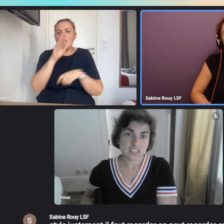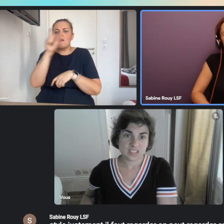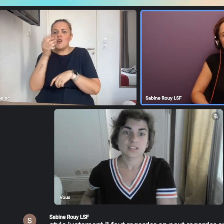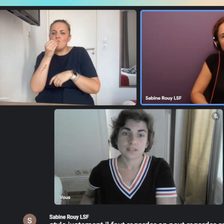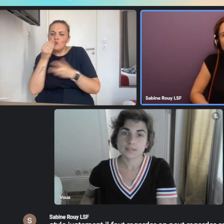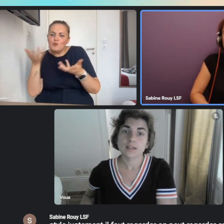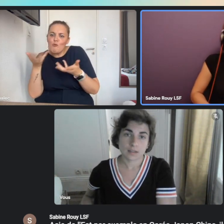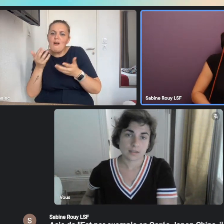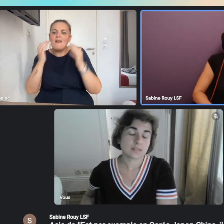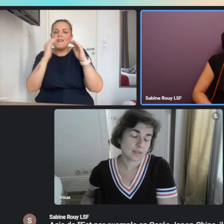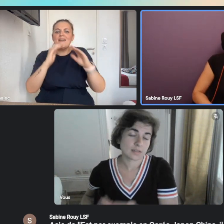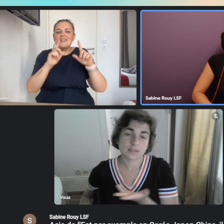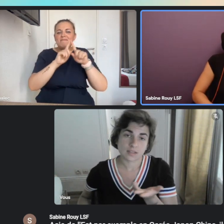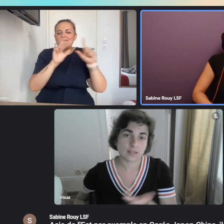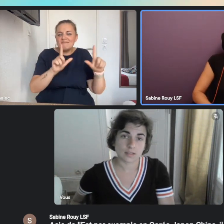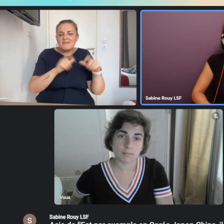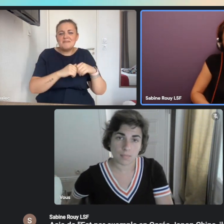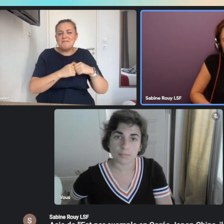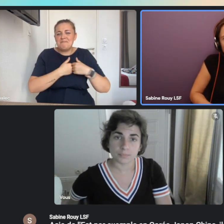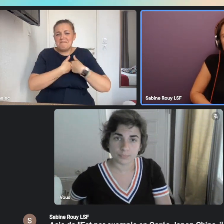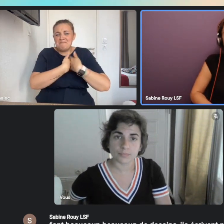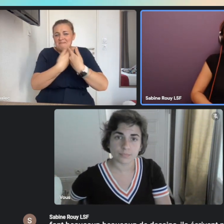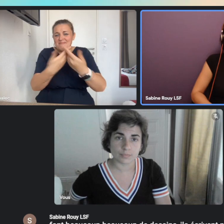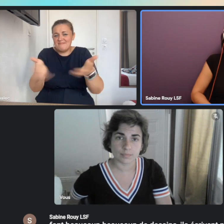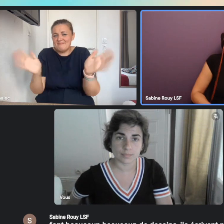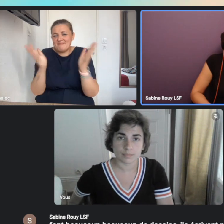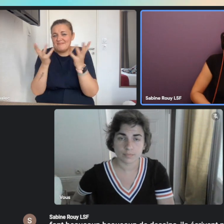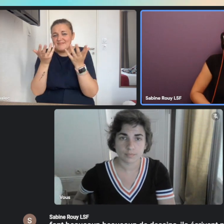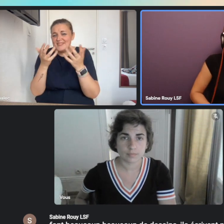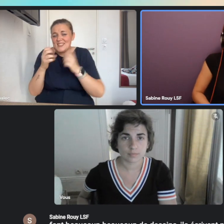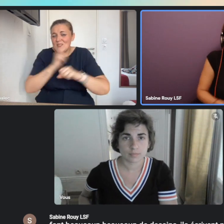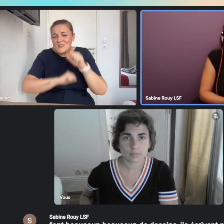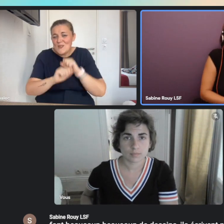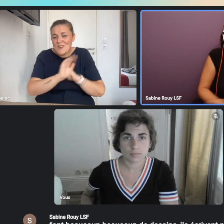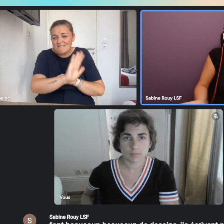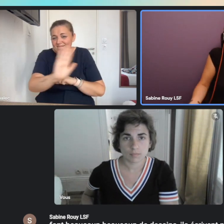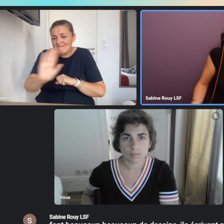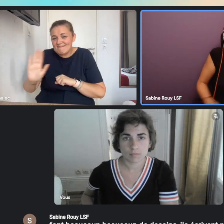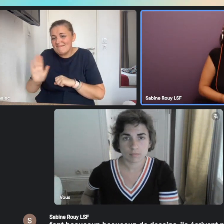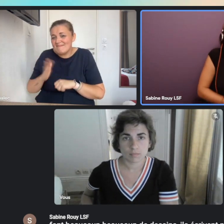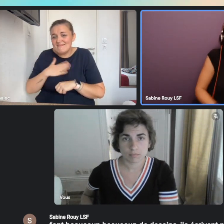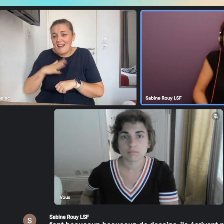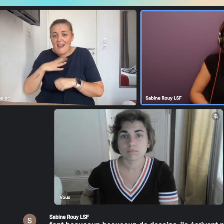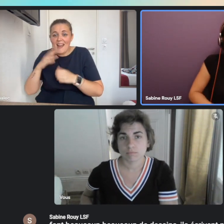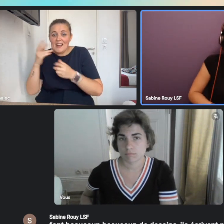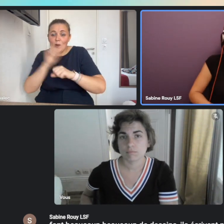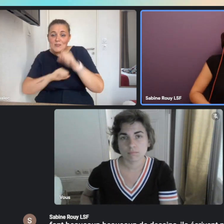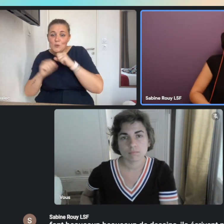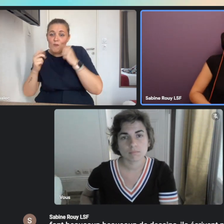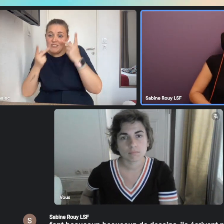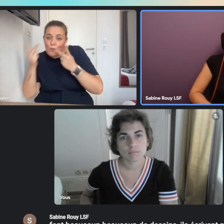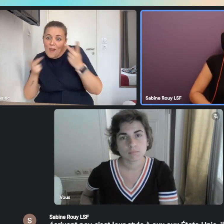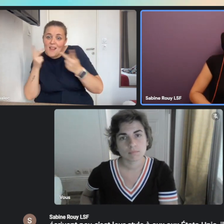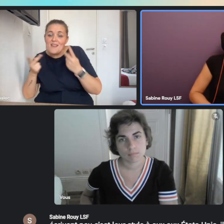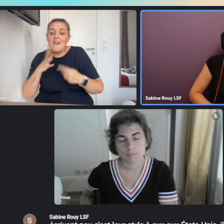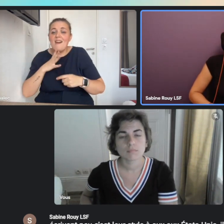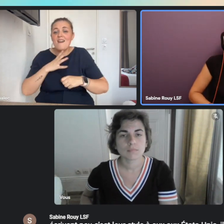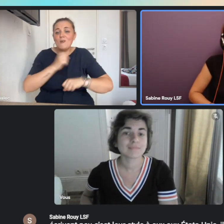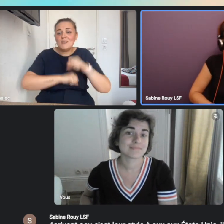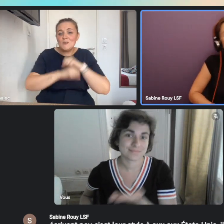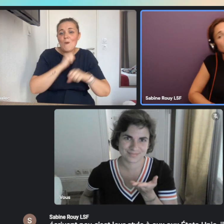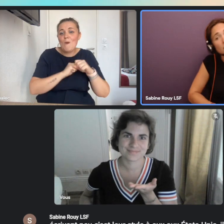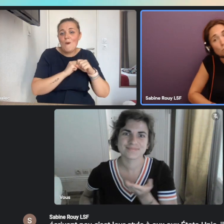aujourd'hui, qu'est-ce que je vais faire dans la journée, qu'est-ce que je vais faire, qu'est-ce qu'on va manger. Voilà, enfin, chacun a son organisation propre.